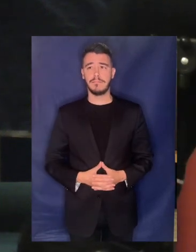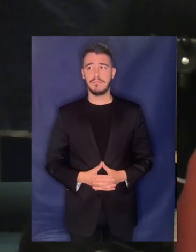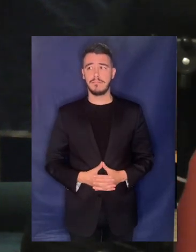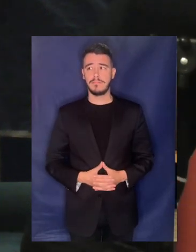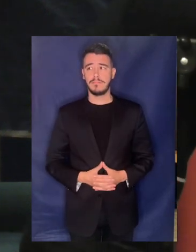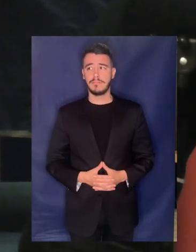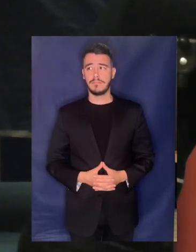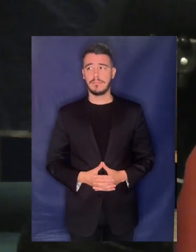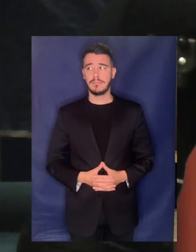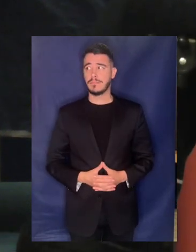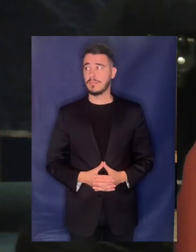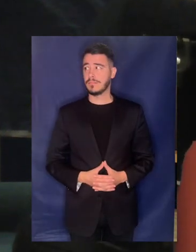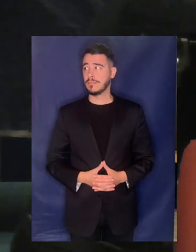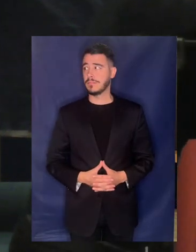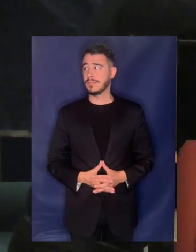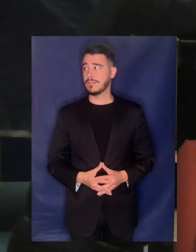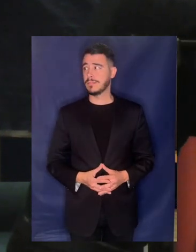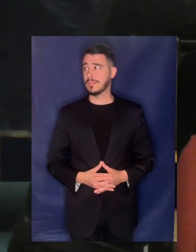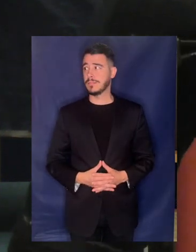Υπότιτλοι AUTHORWAVE